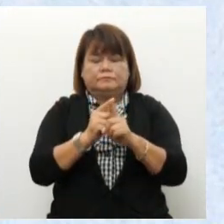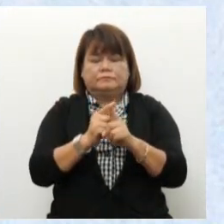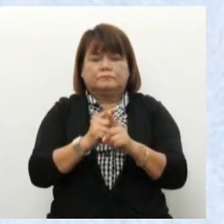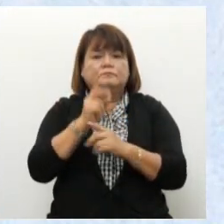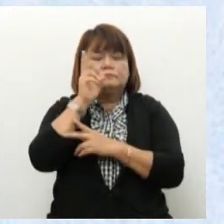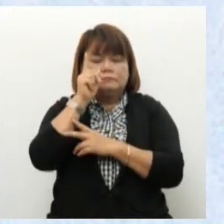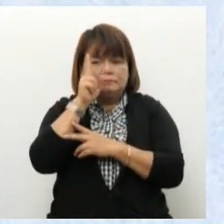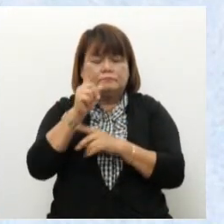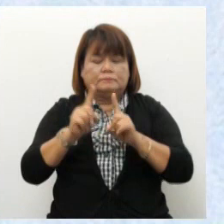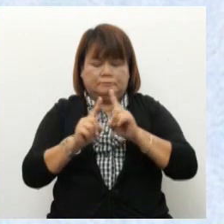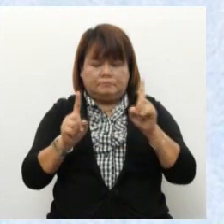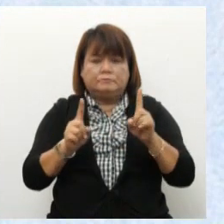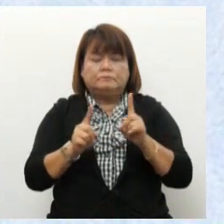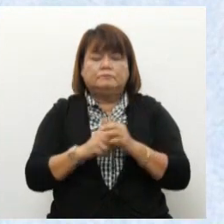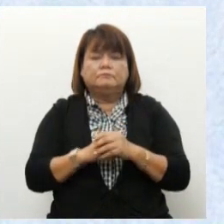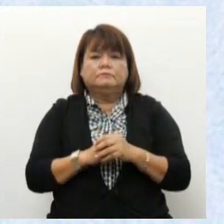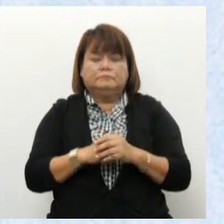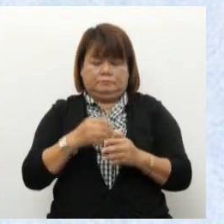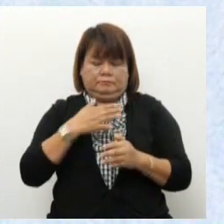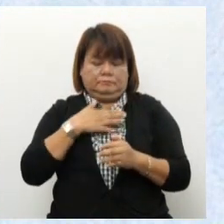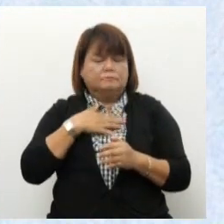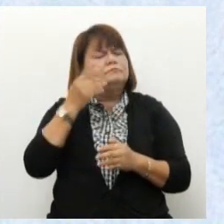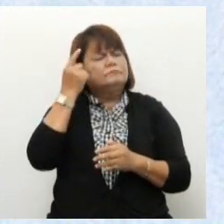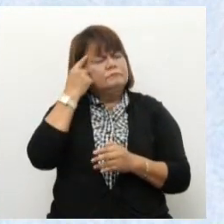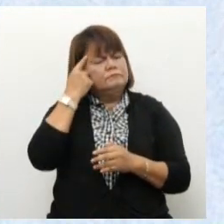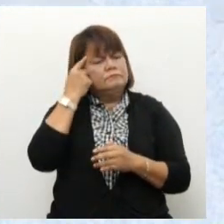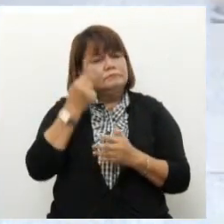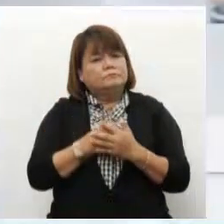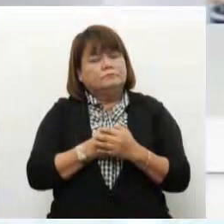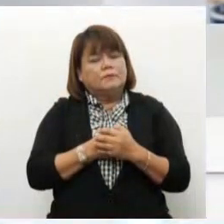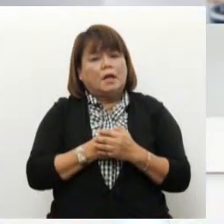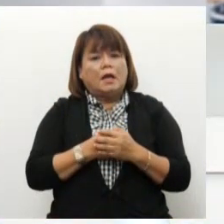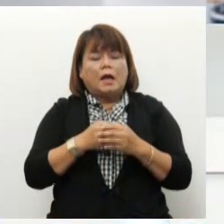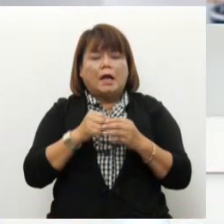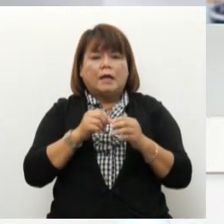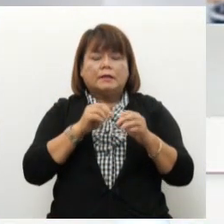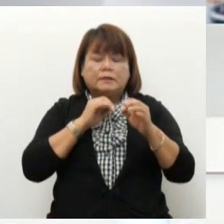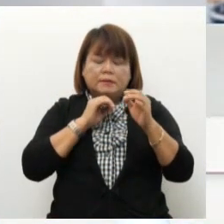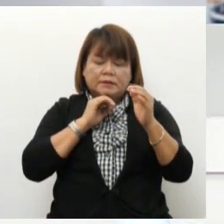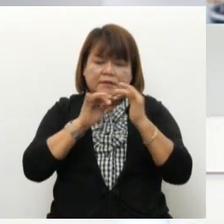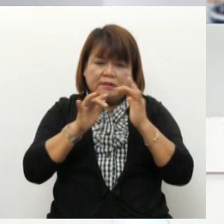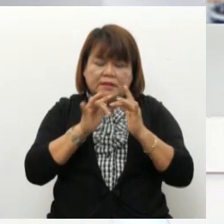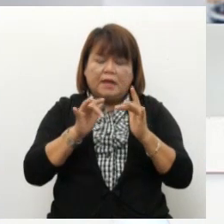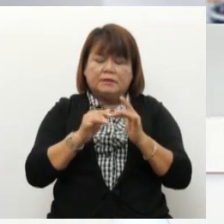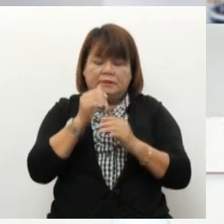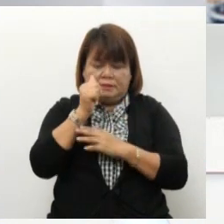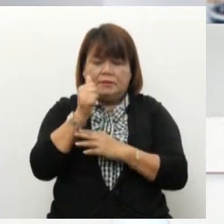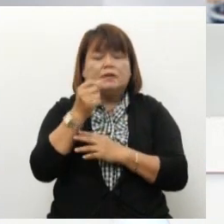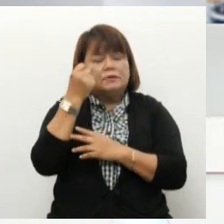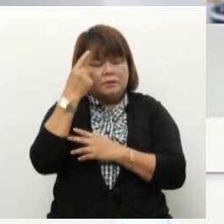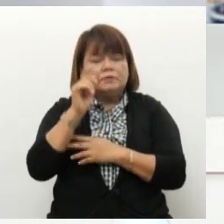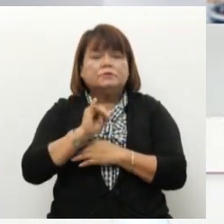คราวซึ่งผมมีความเชื่อว่าการสื่อสารที่ดีการสร้างความเข้าใจที่ถูกต้